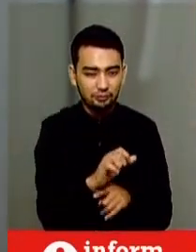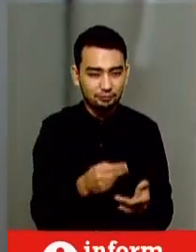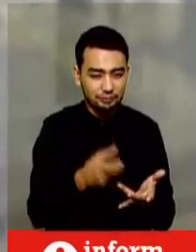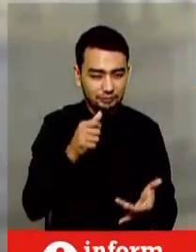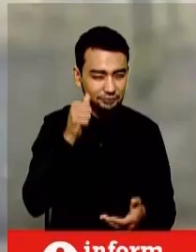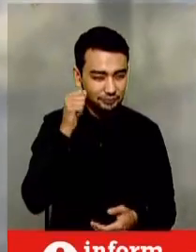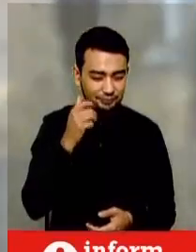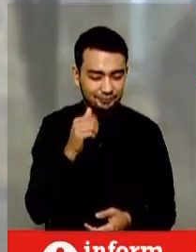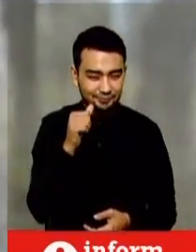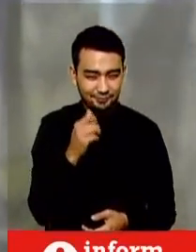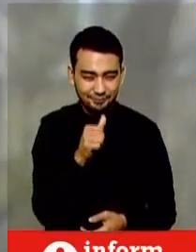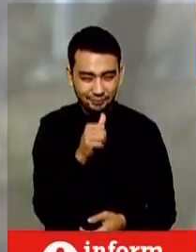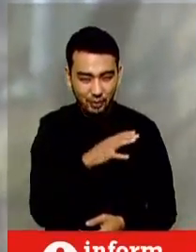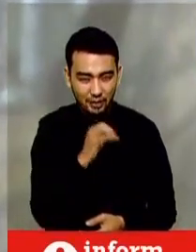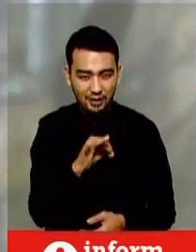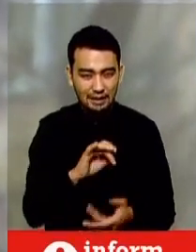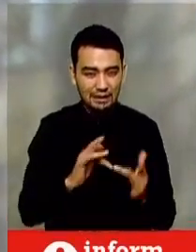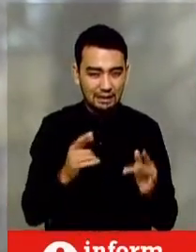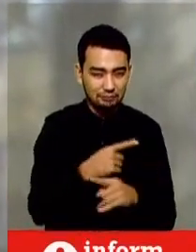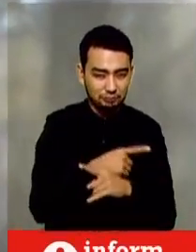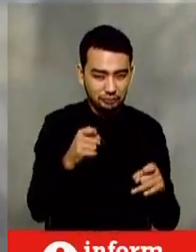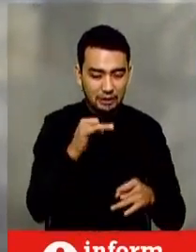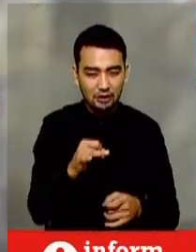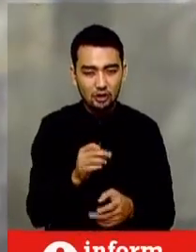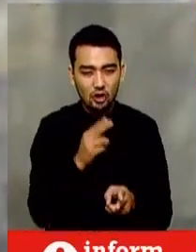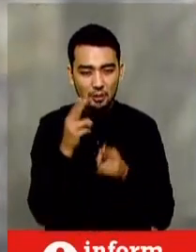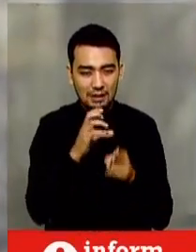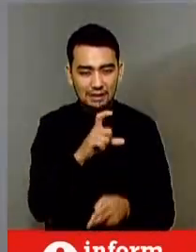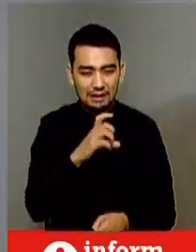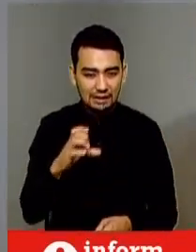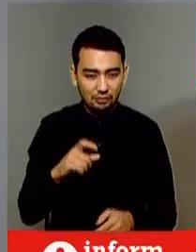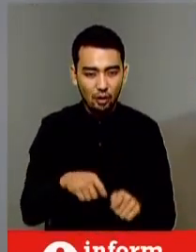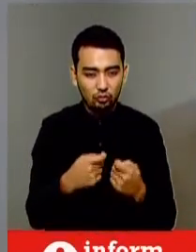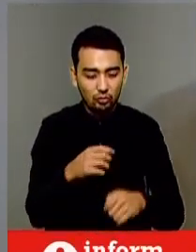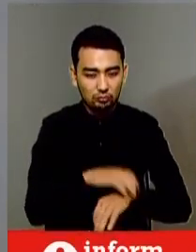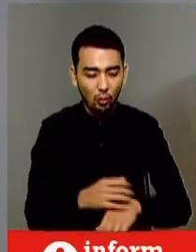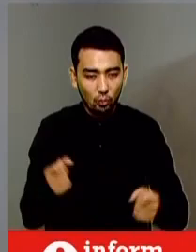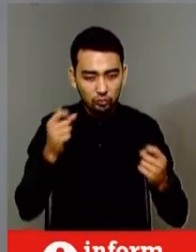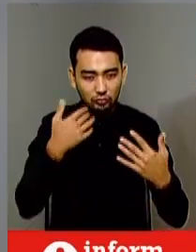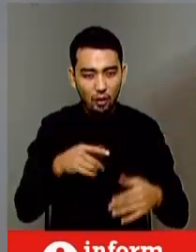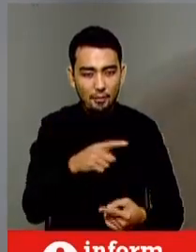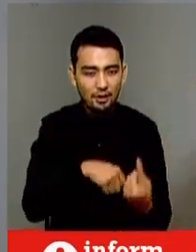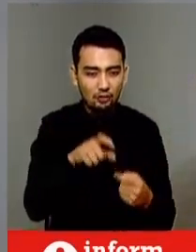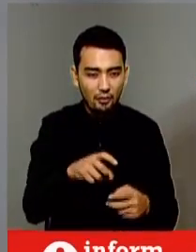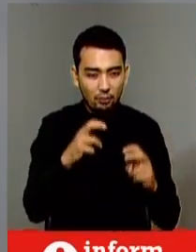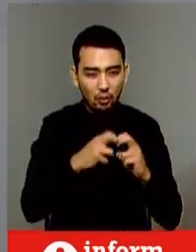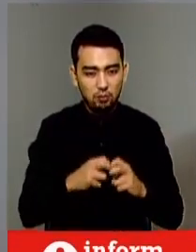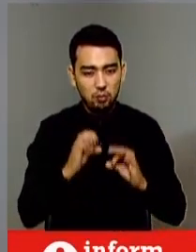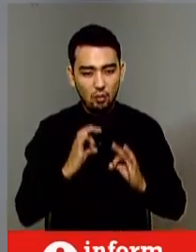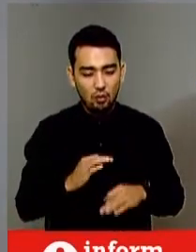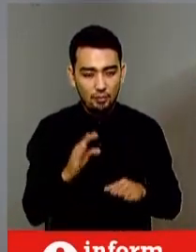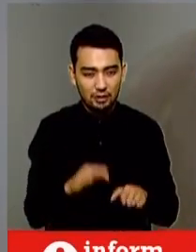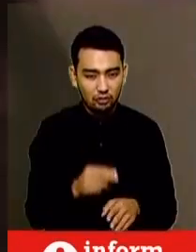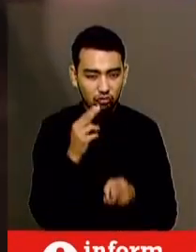Выложил видео в интернет и написал жалобу в СЭС. Предприятие проверили, нашли нарушения. Но после предприниматель обжаловал проверку в прокуратуре.